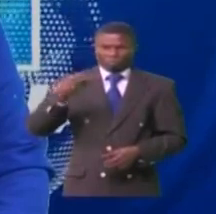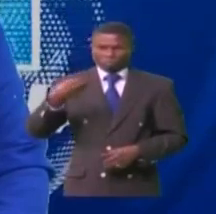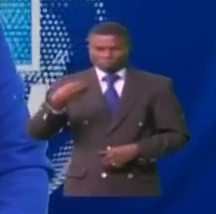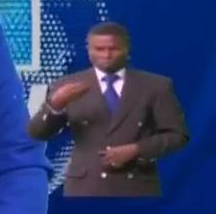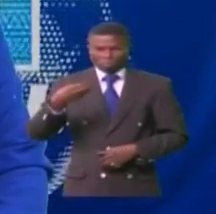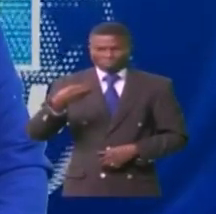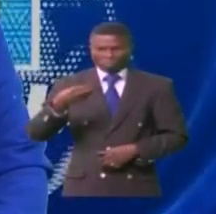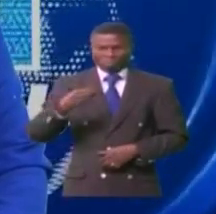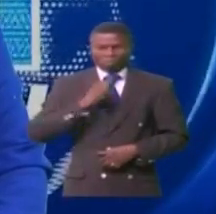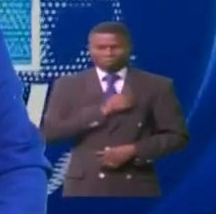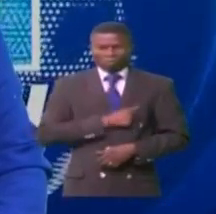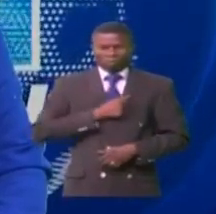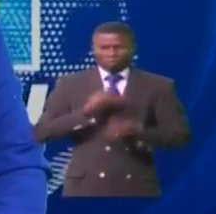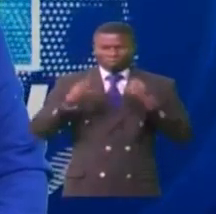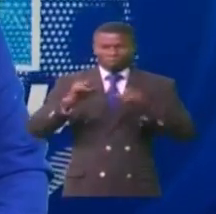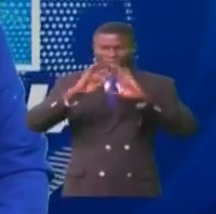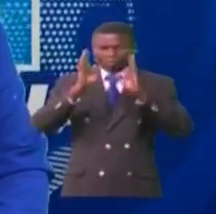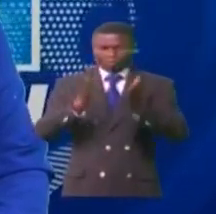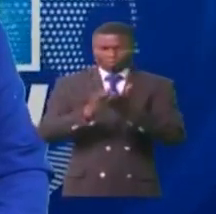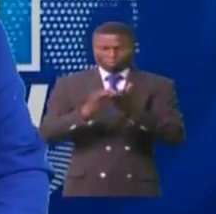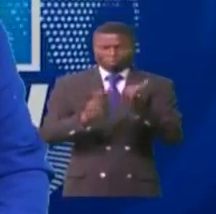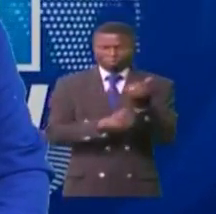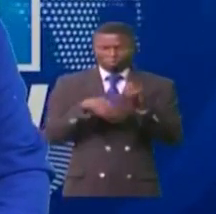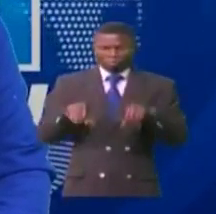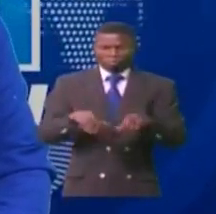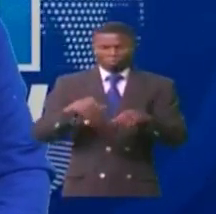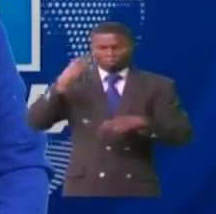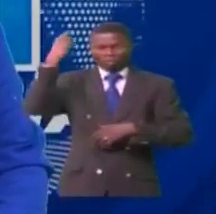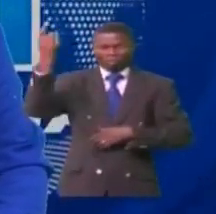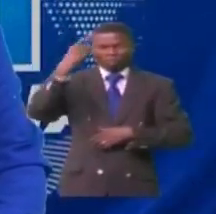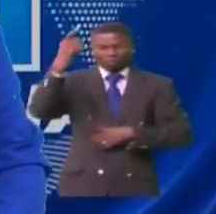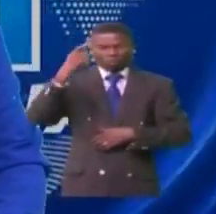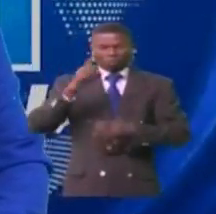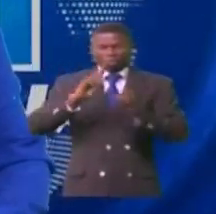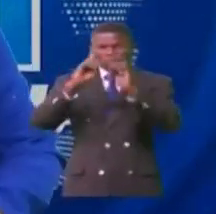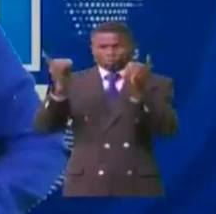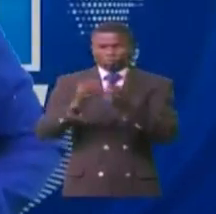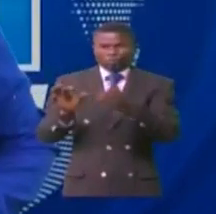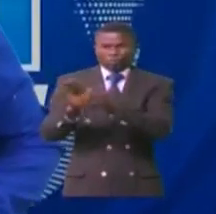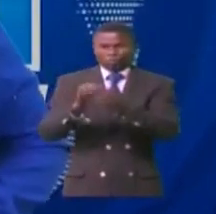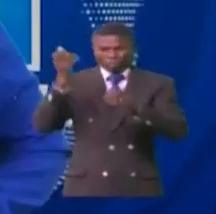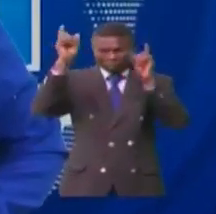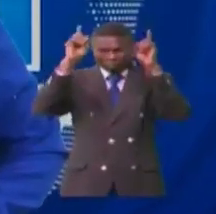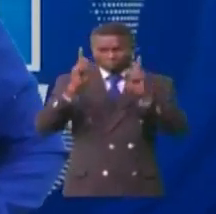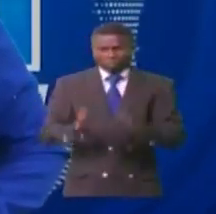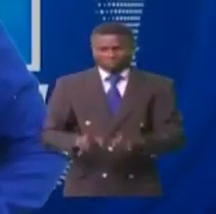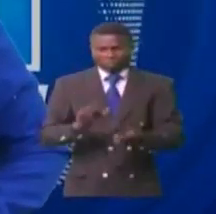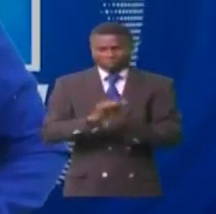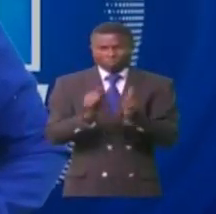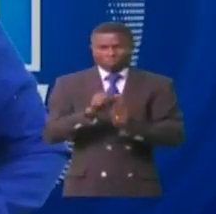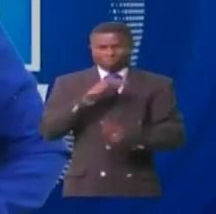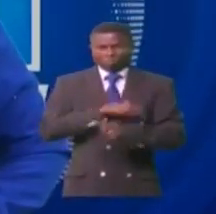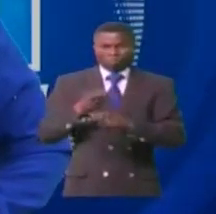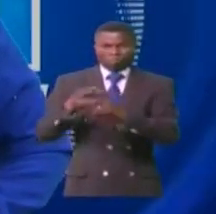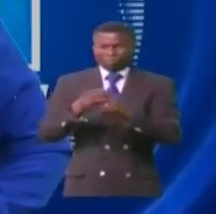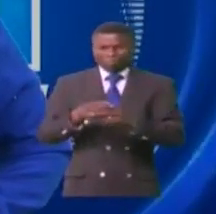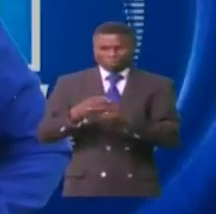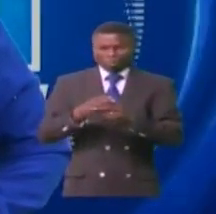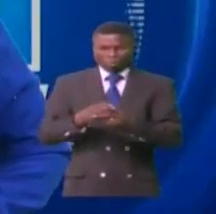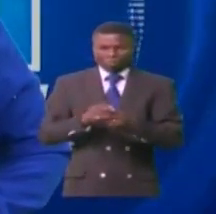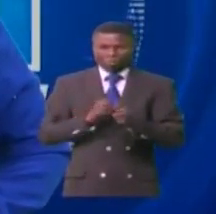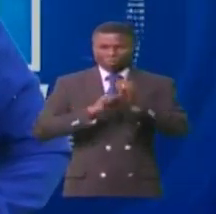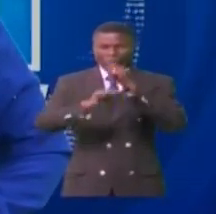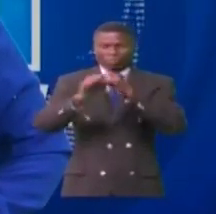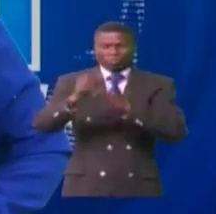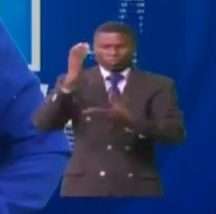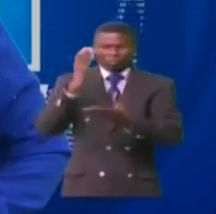le profond regret d'informer l'opinion internationale qu'internationale que la délégation de l'Union africaine, dans le cadre de sa mission de suivi de la campagne de